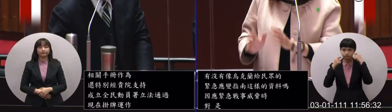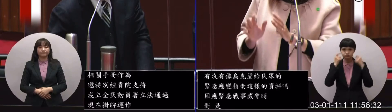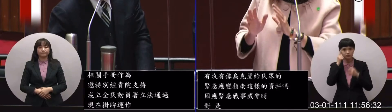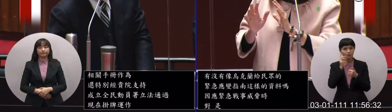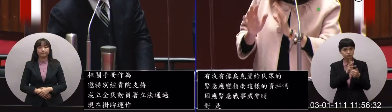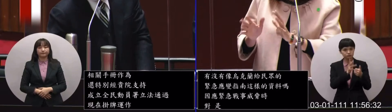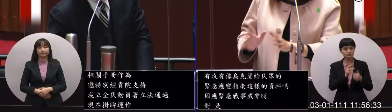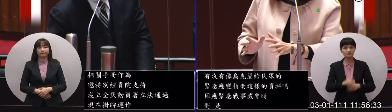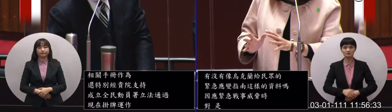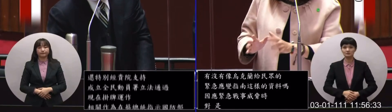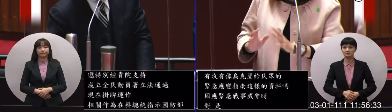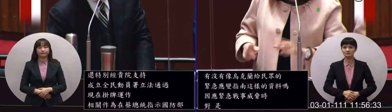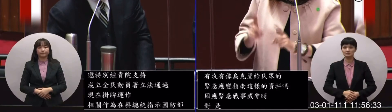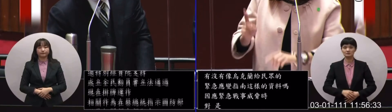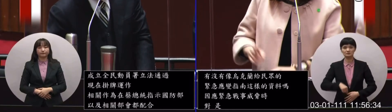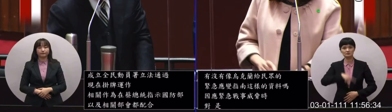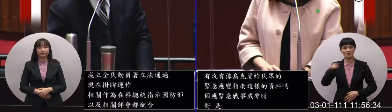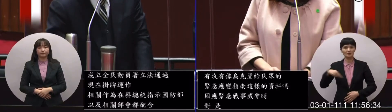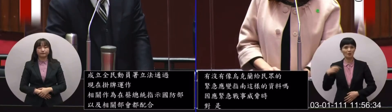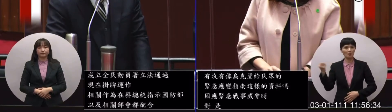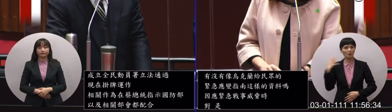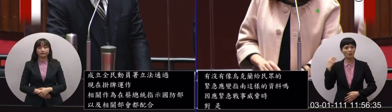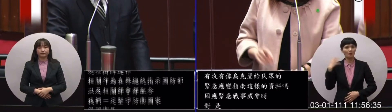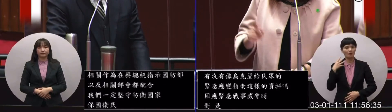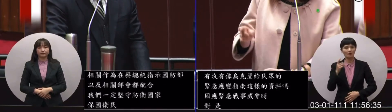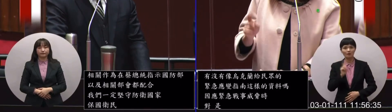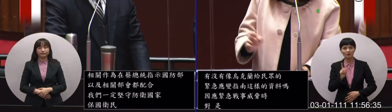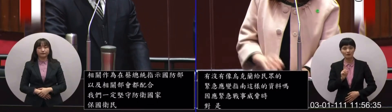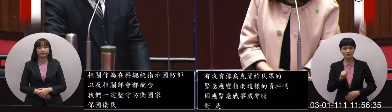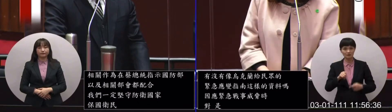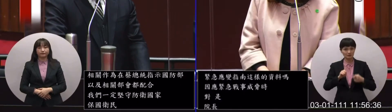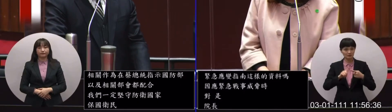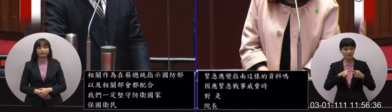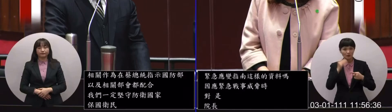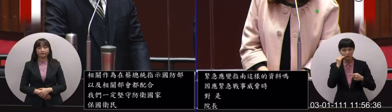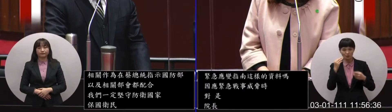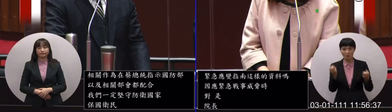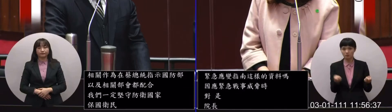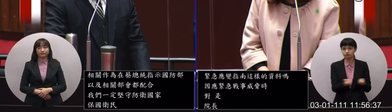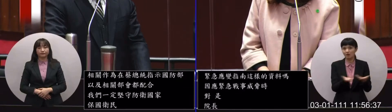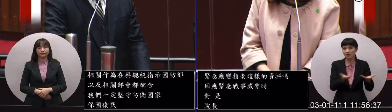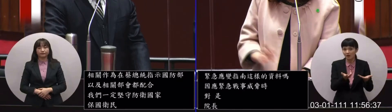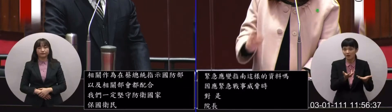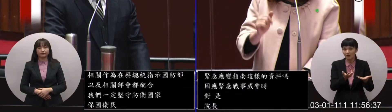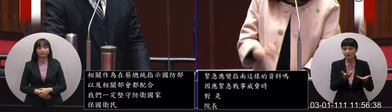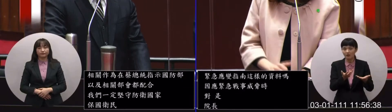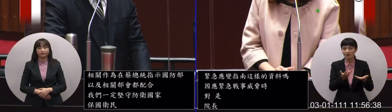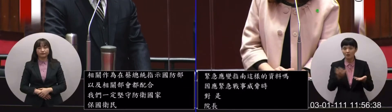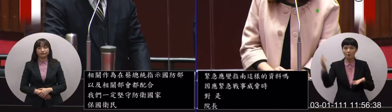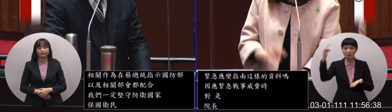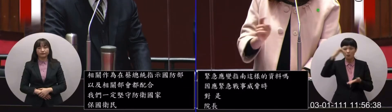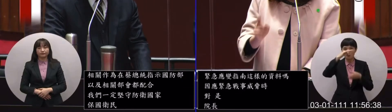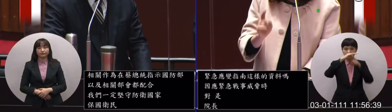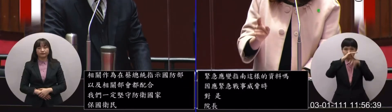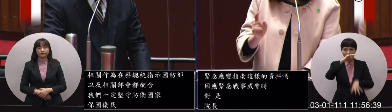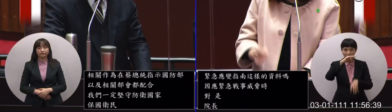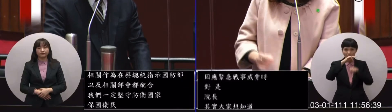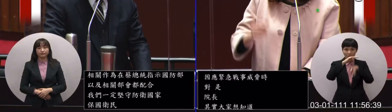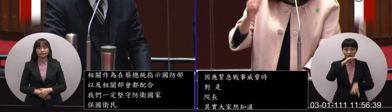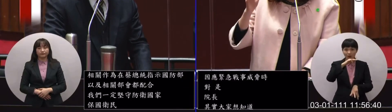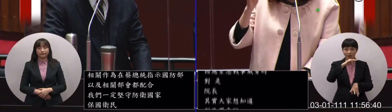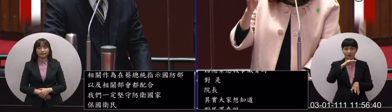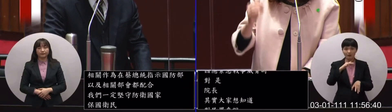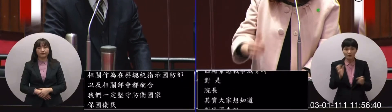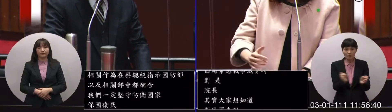第一，其实大家都说，第一个大家当时在问的事情是，假设突然发生这一类的空袭的时候，大家要躲去哪？这个是我们一